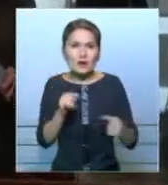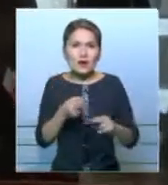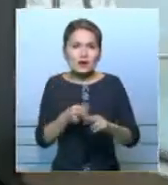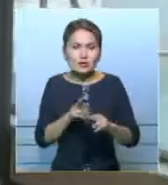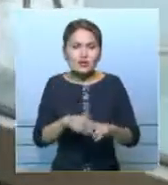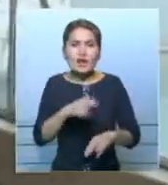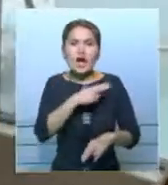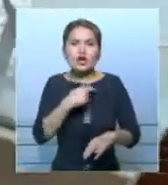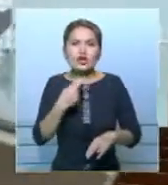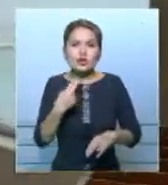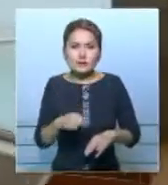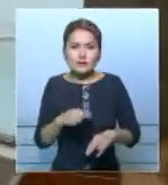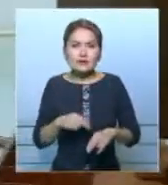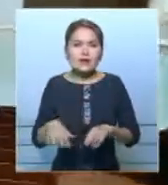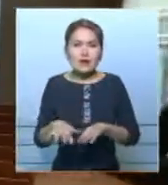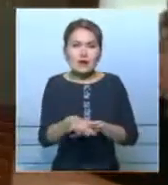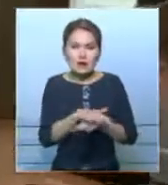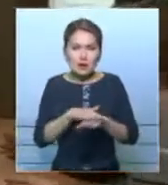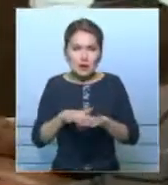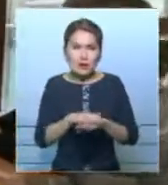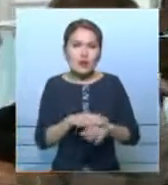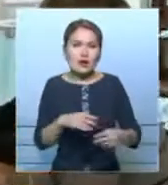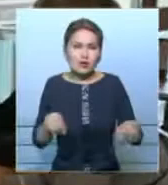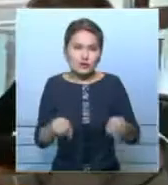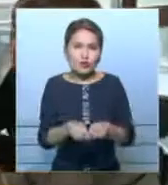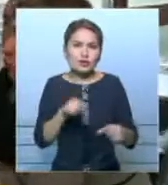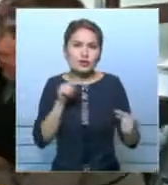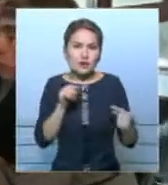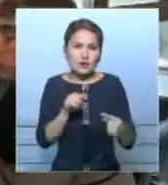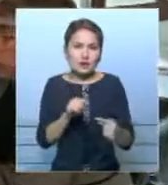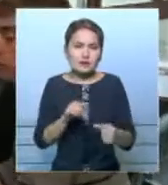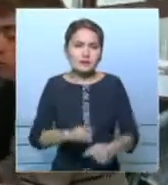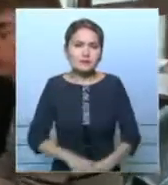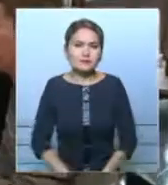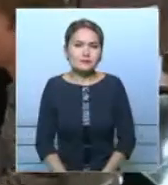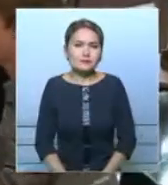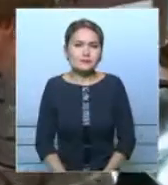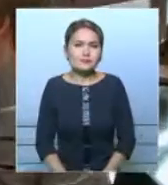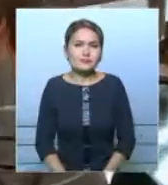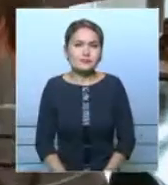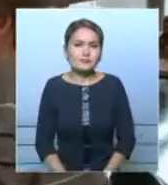елде неге келген шетелдіктерге де тиіп кетуі мүмкін деп қауіптенеді.